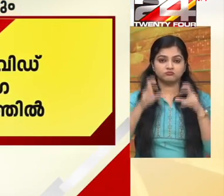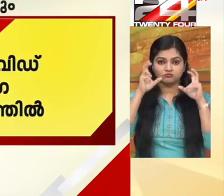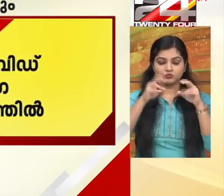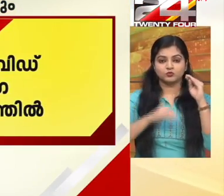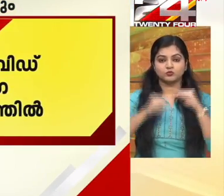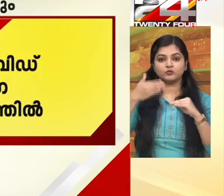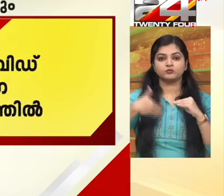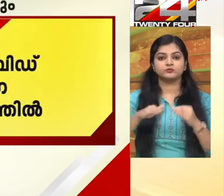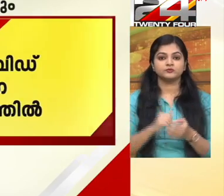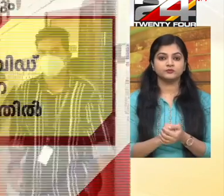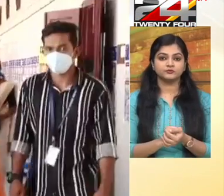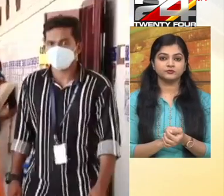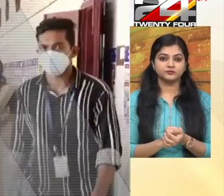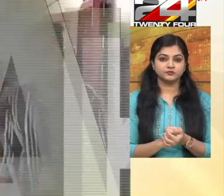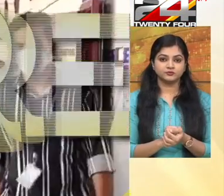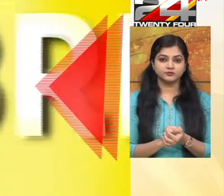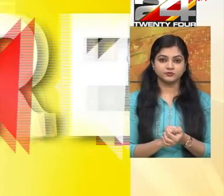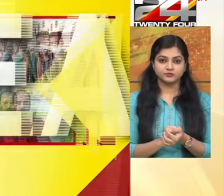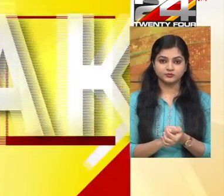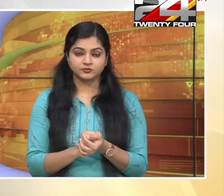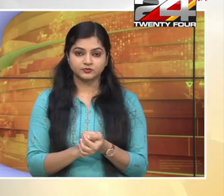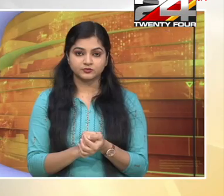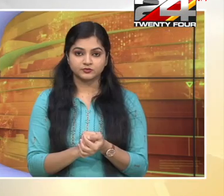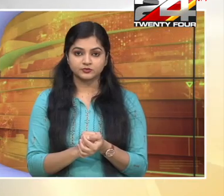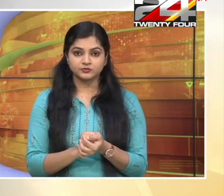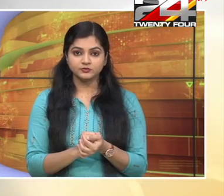തീരുമാനിച്ചിരിക്കുന്നത്. അല്ലമീനാണ് തിരുവനന്തപുരത്ത് നിന്ന് വിവരങ്ങൾ നൽകിയത്.